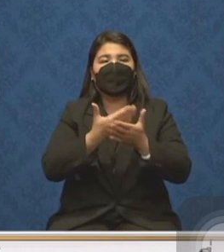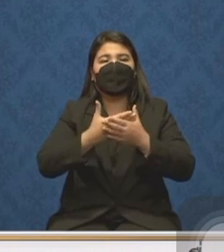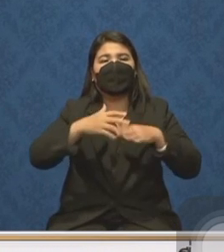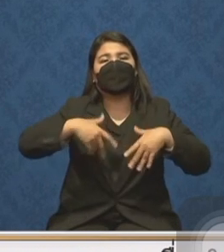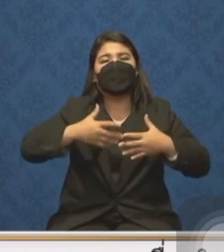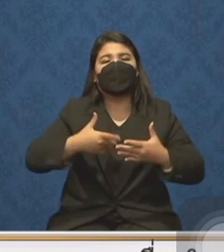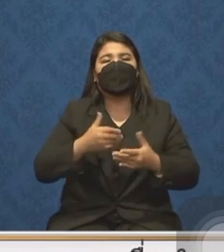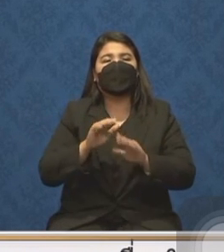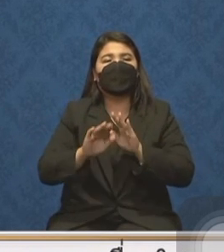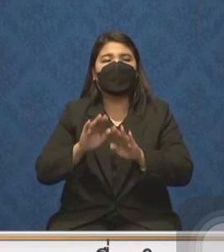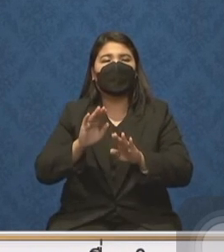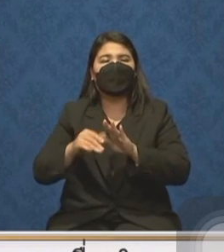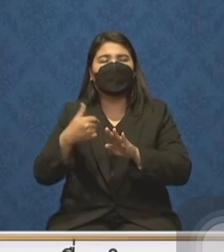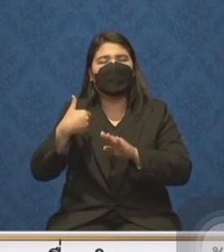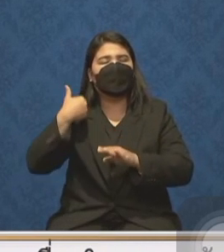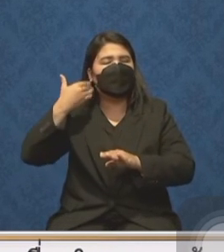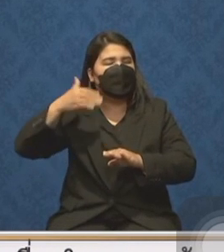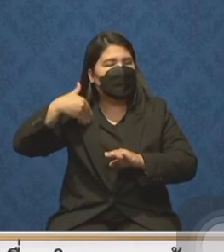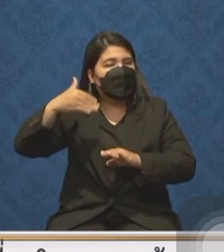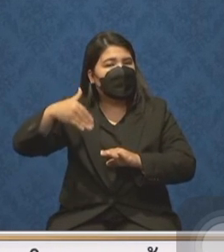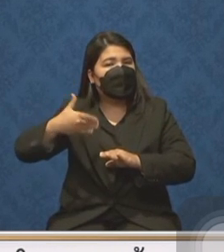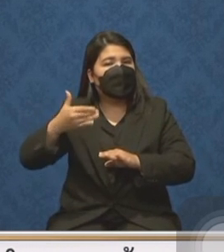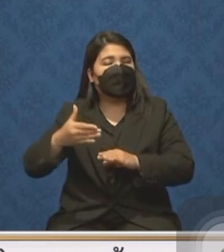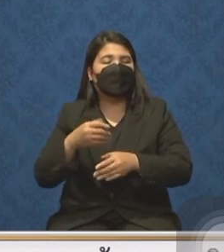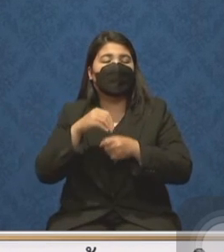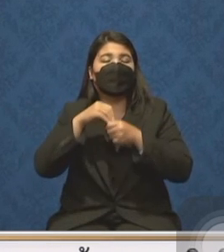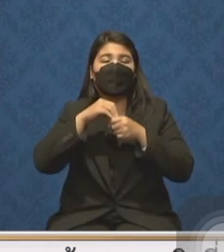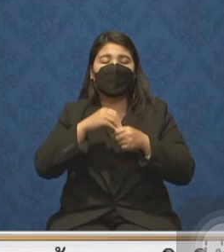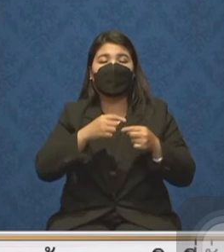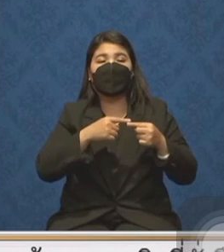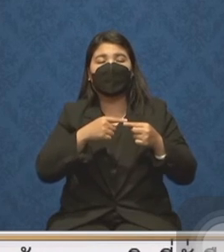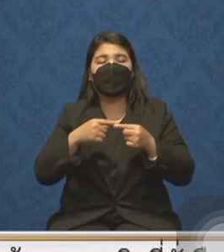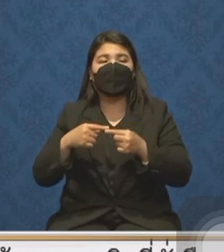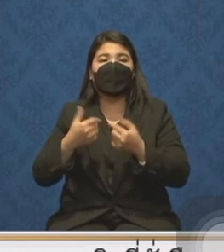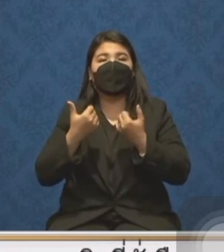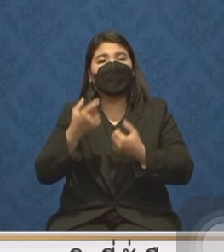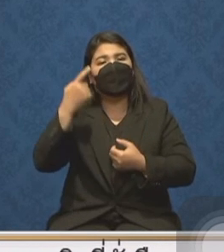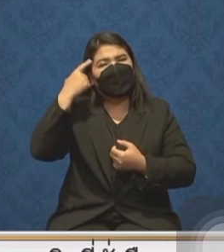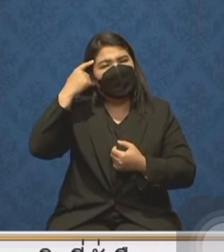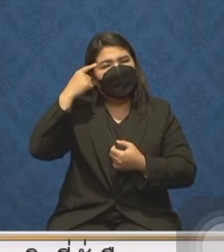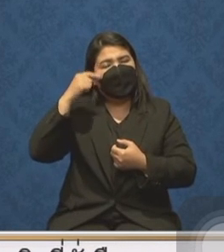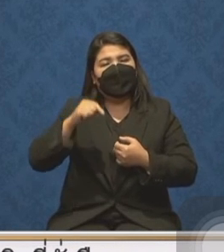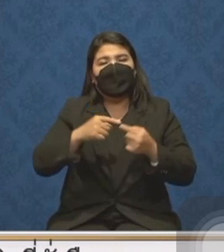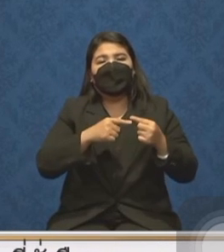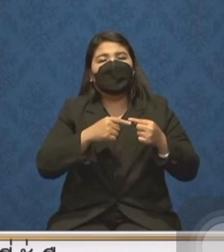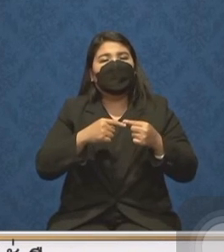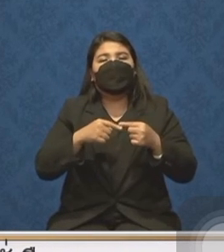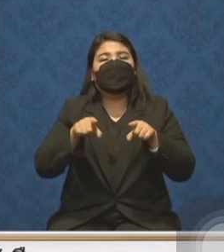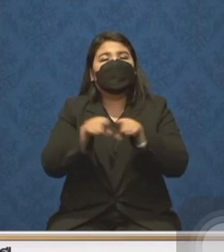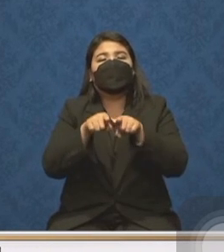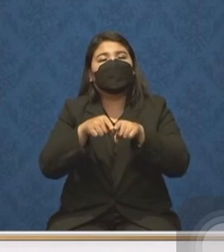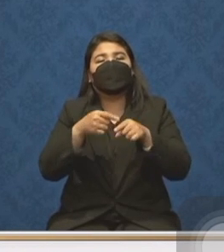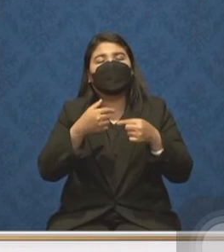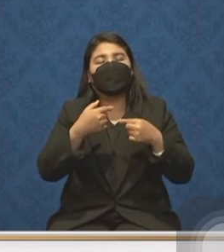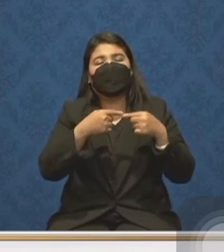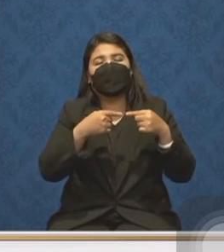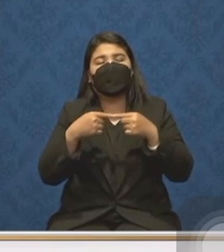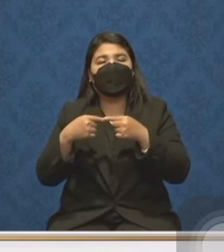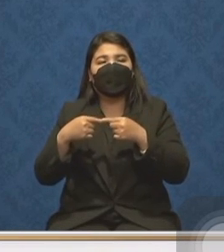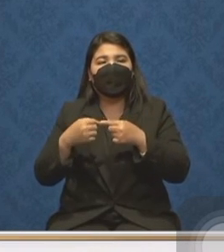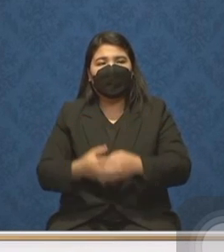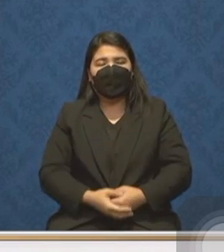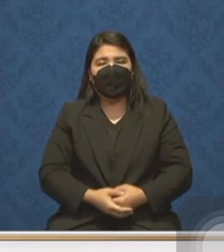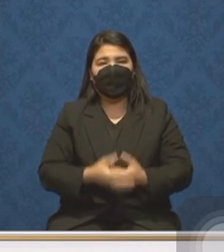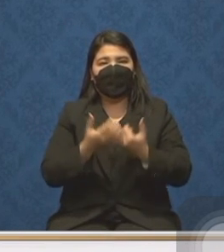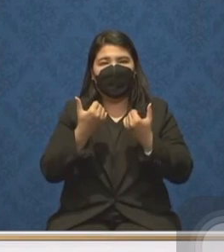าณการนะครับหลายปีติดต่อกันครับแล้วก็คิดว่าจะเป็นอย่างนี้ต่อไปอีกหลายปีครับท่านประธานครับปัจจัยชี้วัดต่างๆเหล่านี้แห